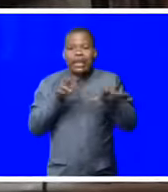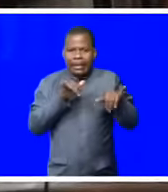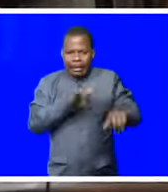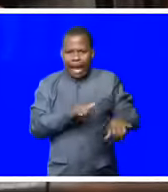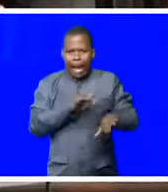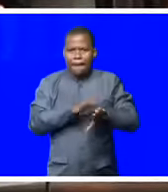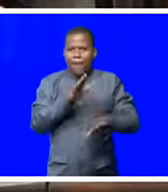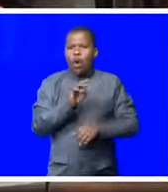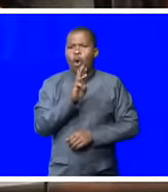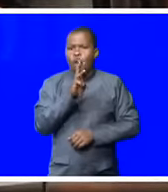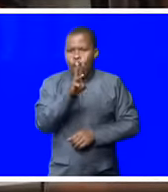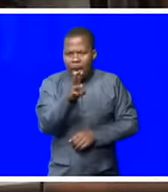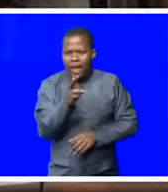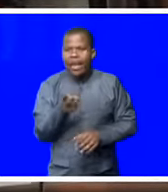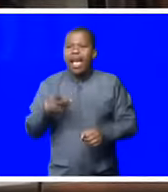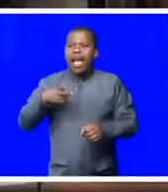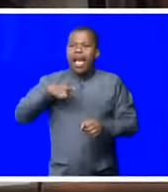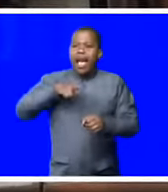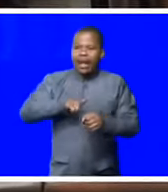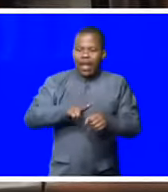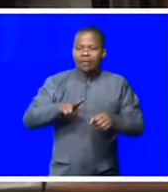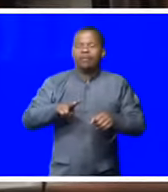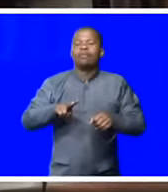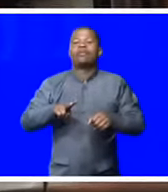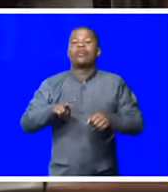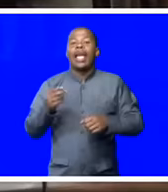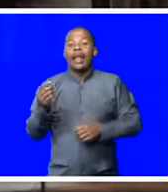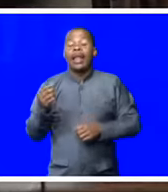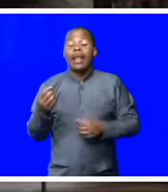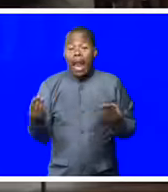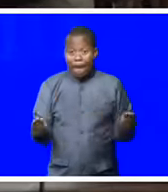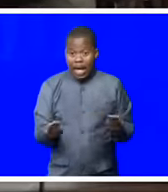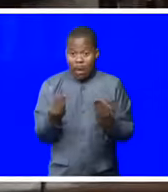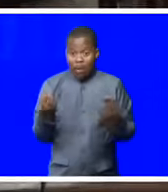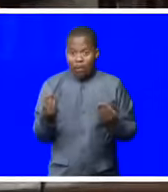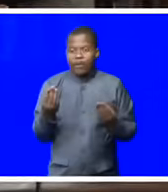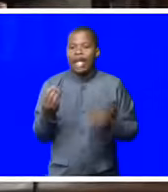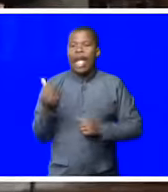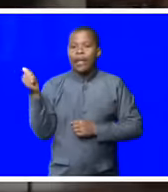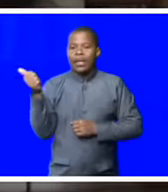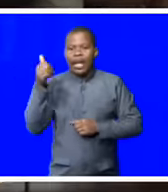bikers it's and during that time there's going to be a big